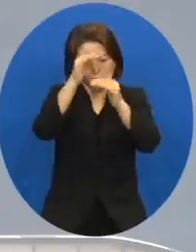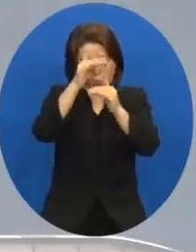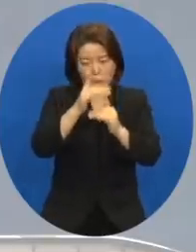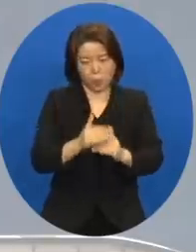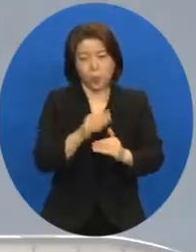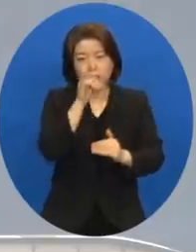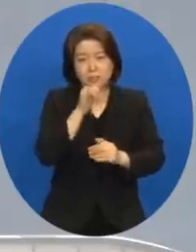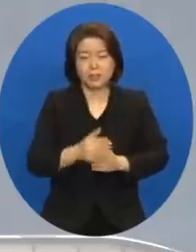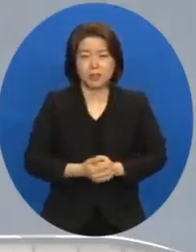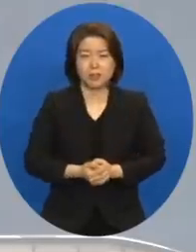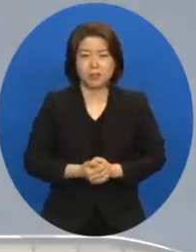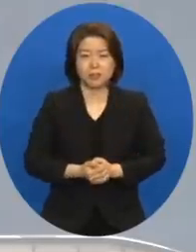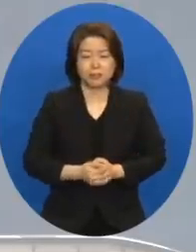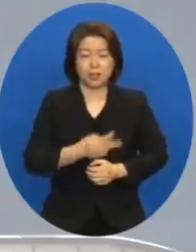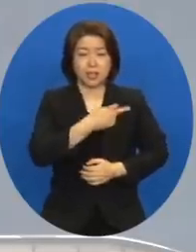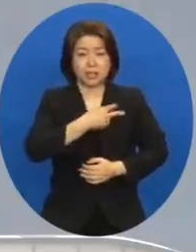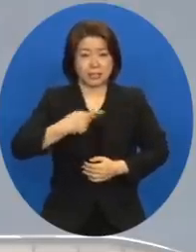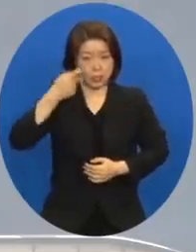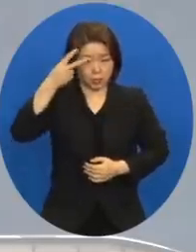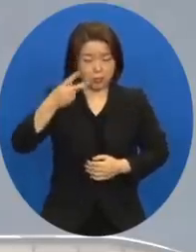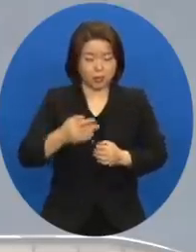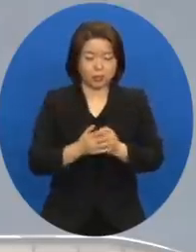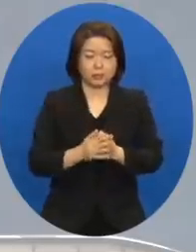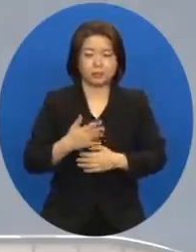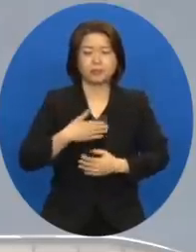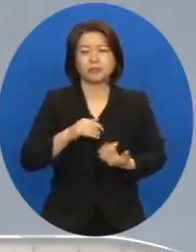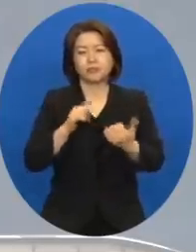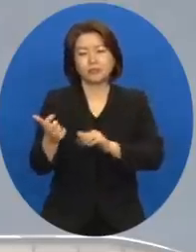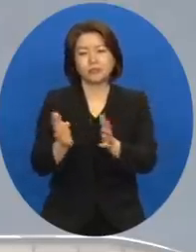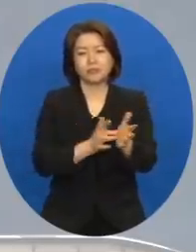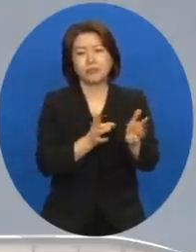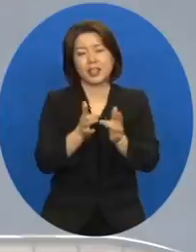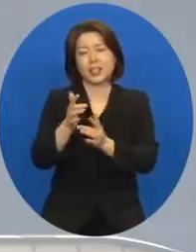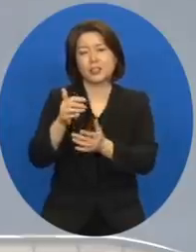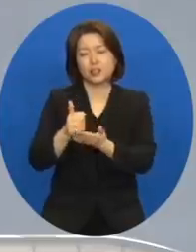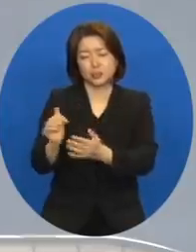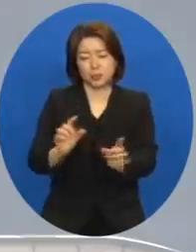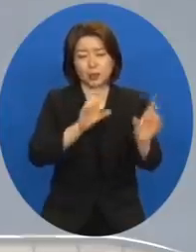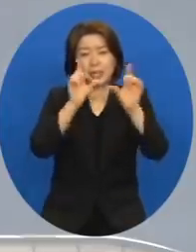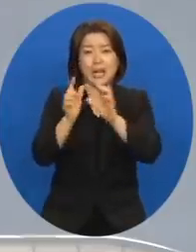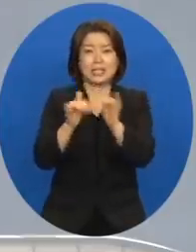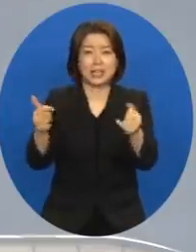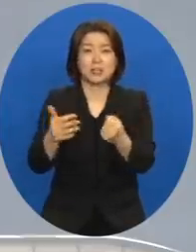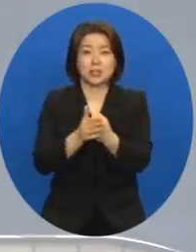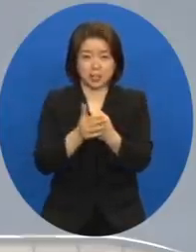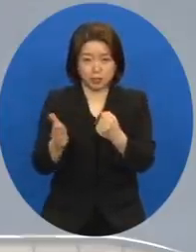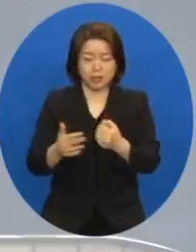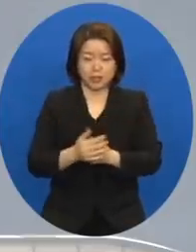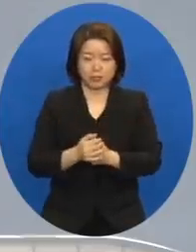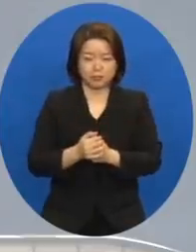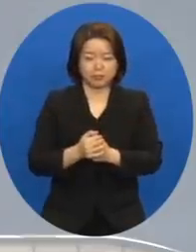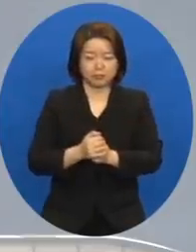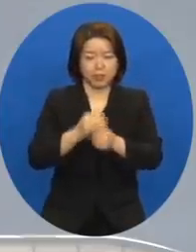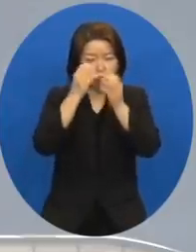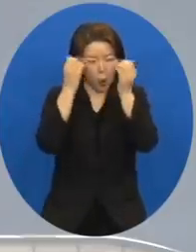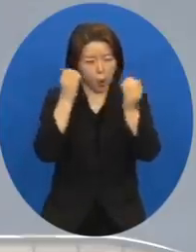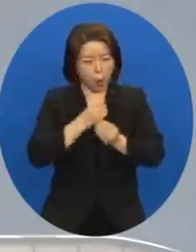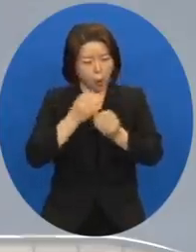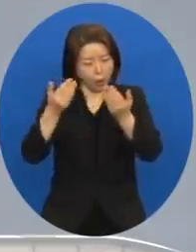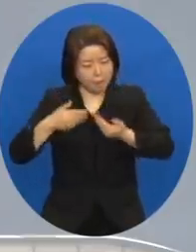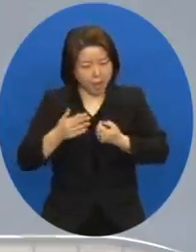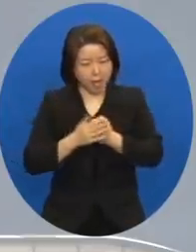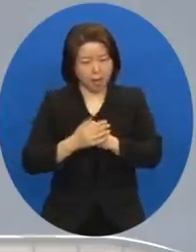사실 사도 바울은 나는 죽고 예수로 사는 사람이기 때문에 오해를 받든지 비난을